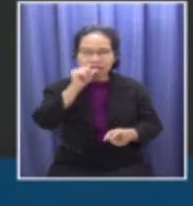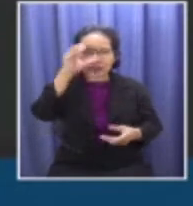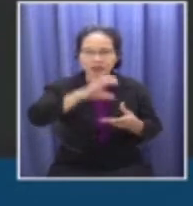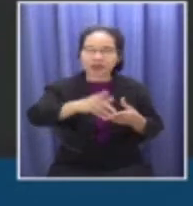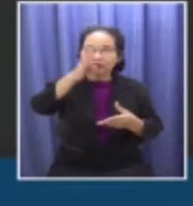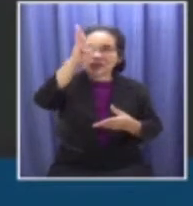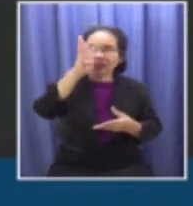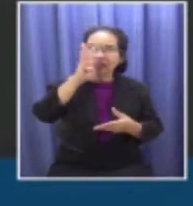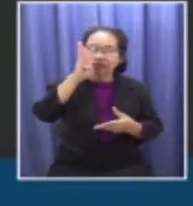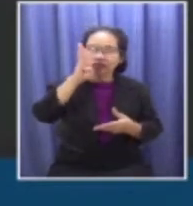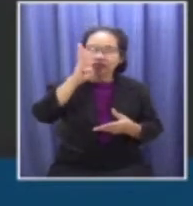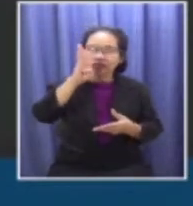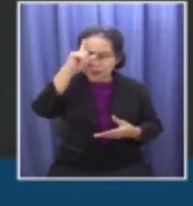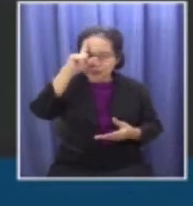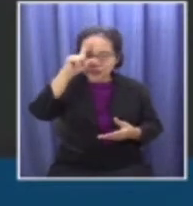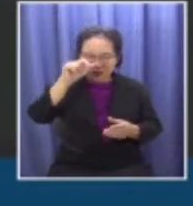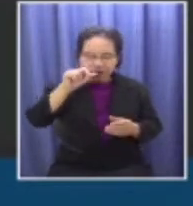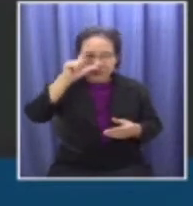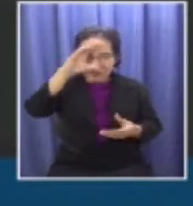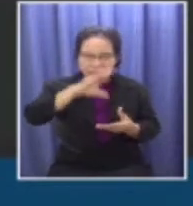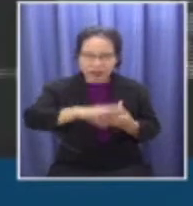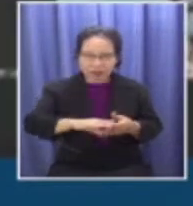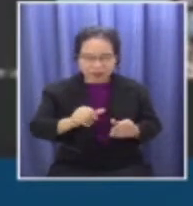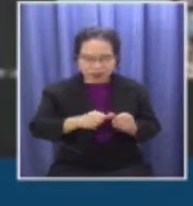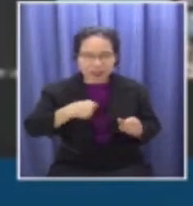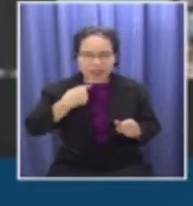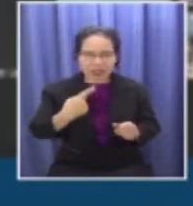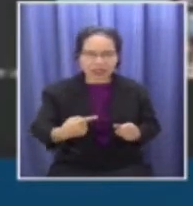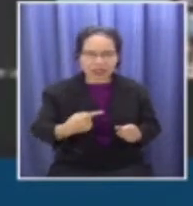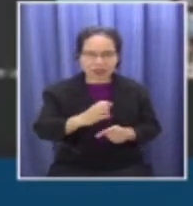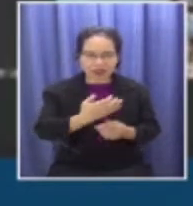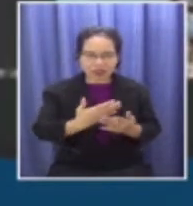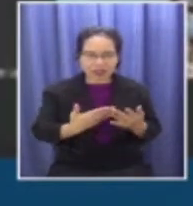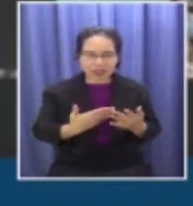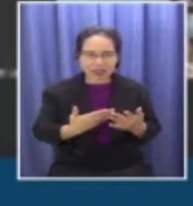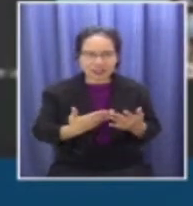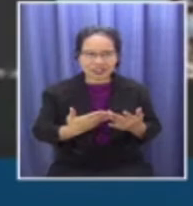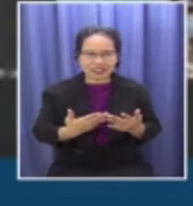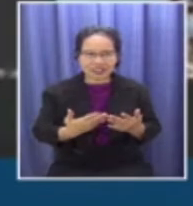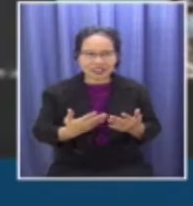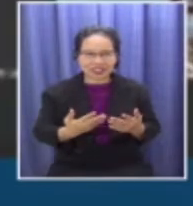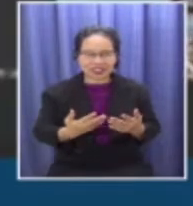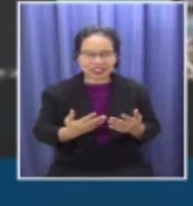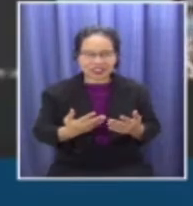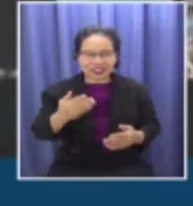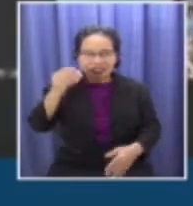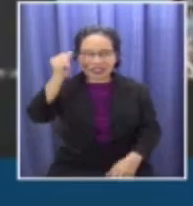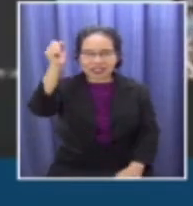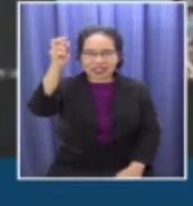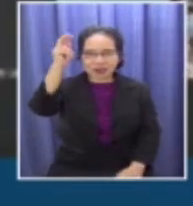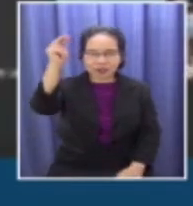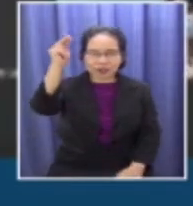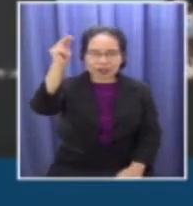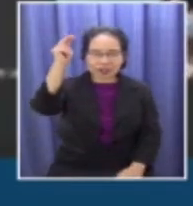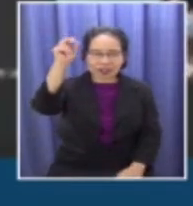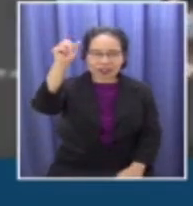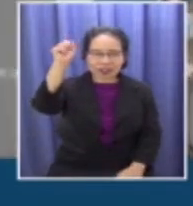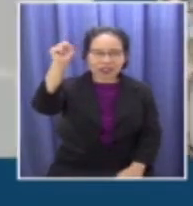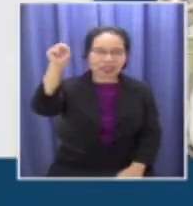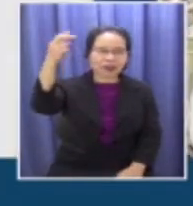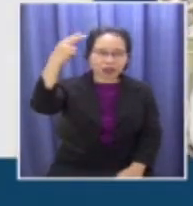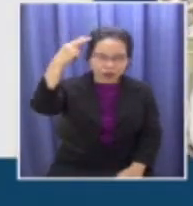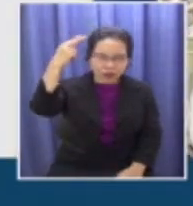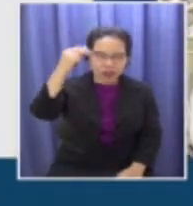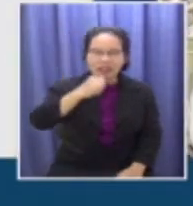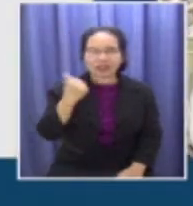mpo deɛ wawu ɔno nso yɛ adoe ɔgye din wɔ mu a wɔnyɛ Nyankopɔn nie mu no paa wɔn deɛ sɛ nipa yi nsɛm a wɔn